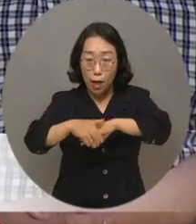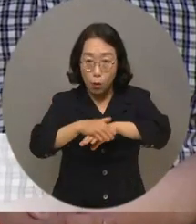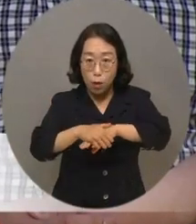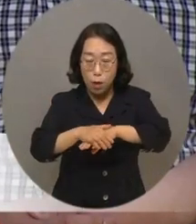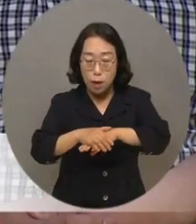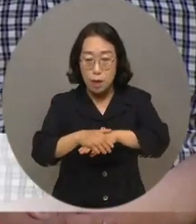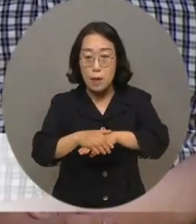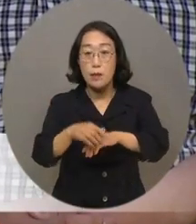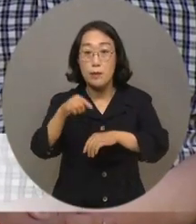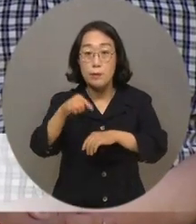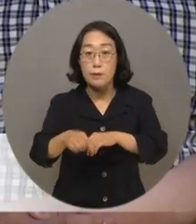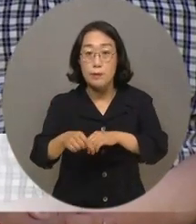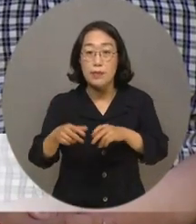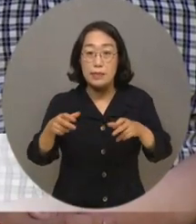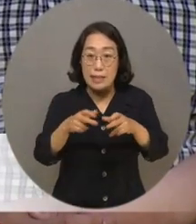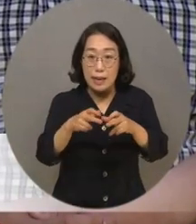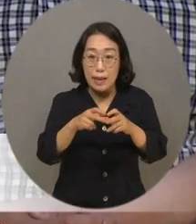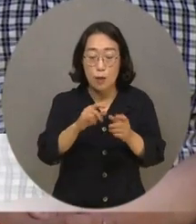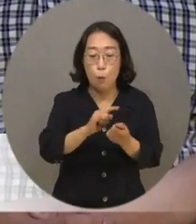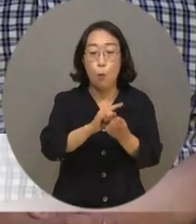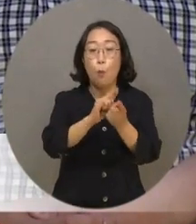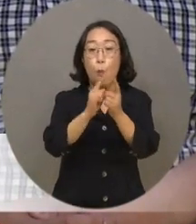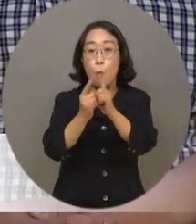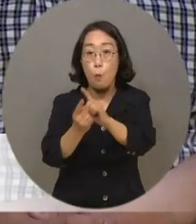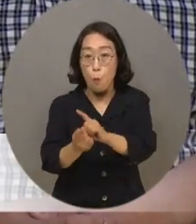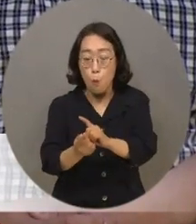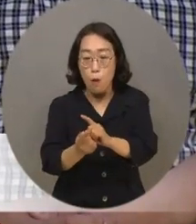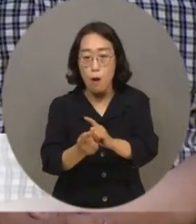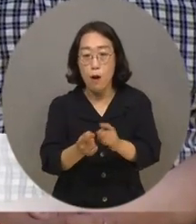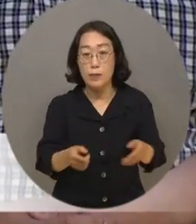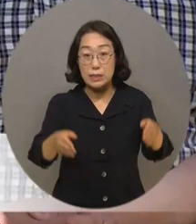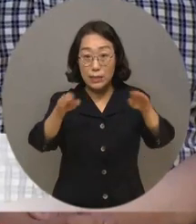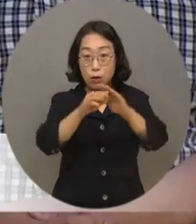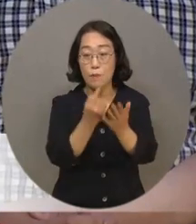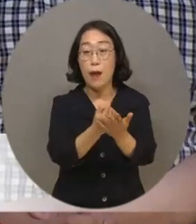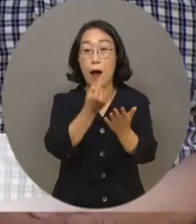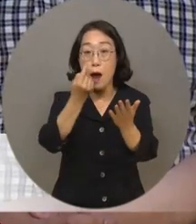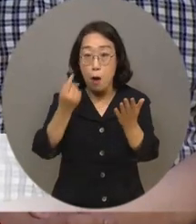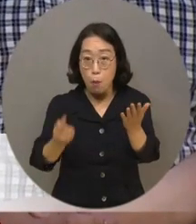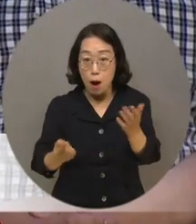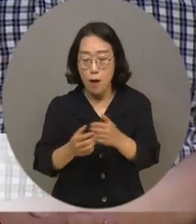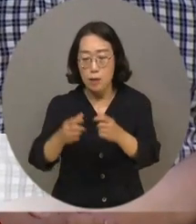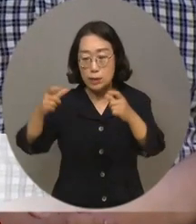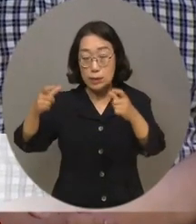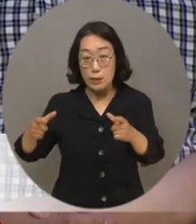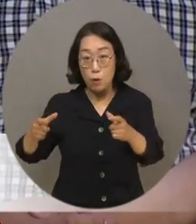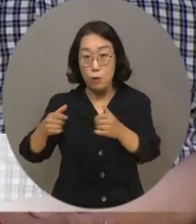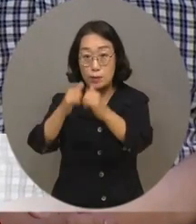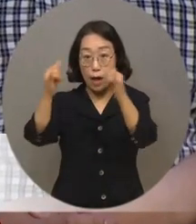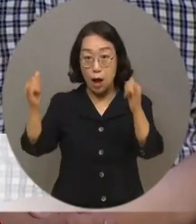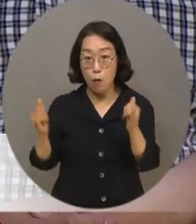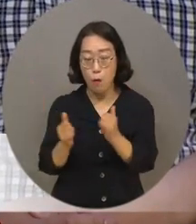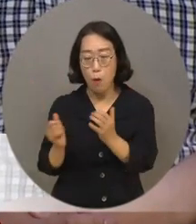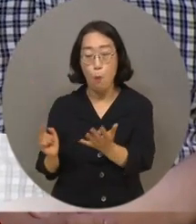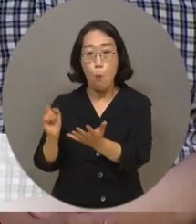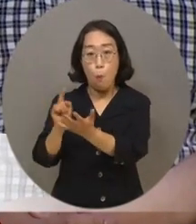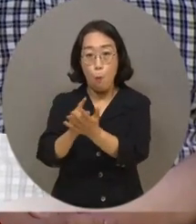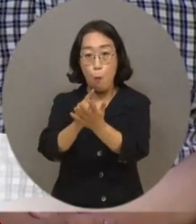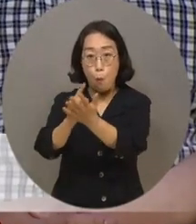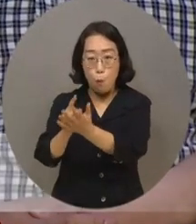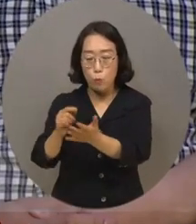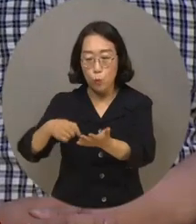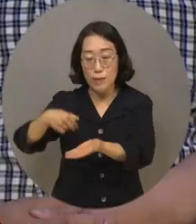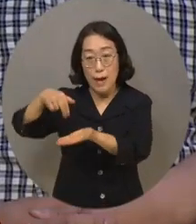거주시설 장애인에 대한 단계별 탈시설 전환지원 서비스가 지역사회의 모범적인 전환지원 사례가